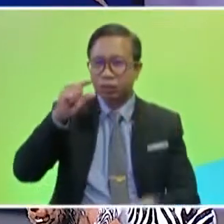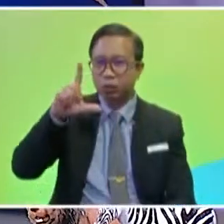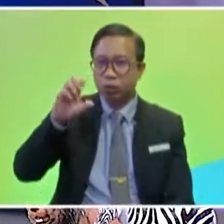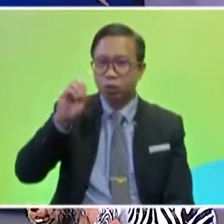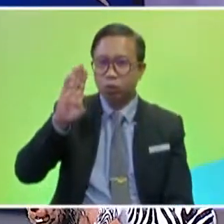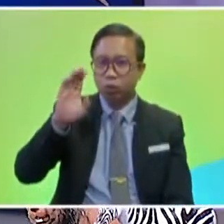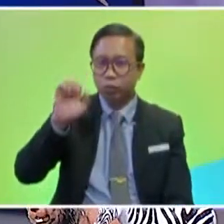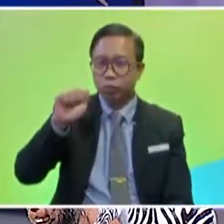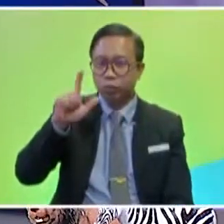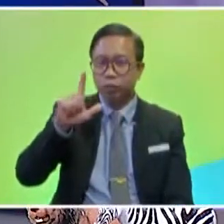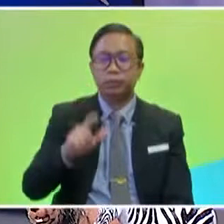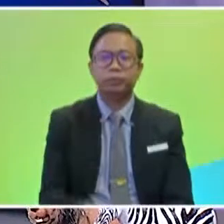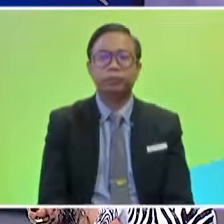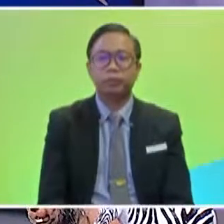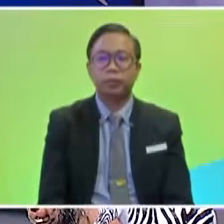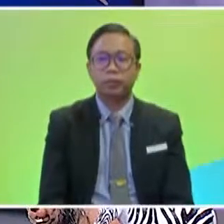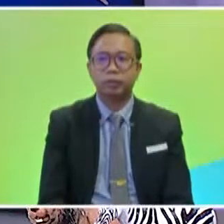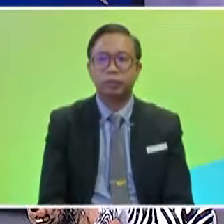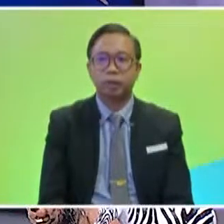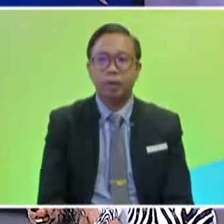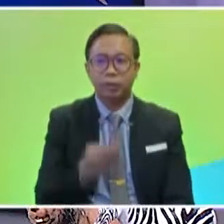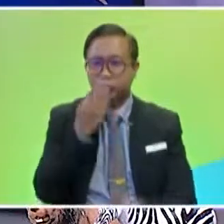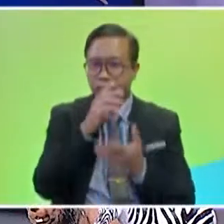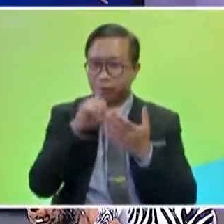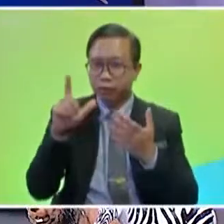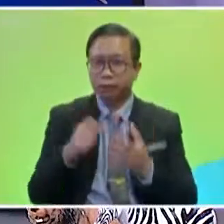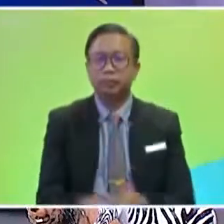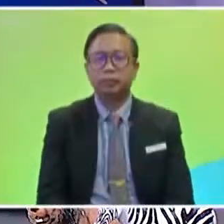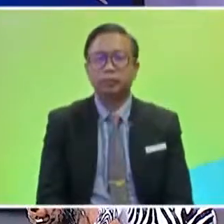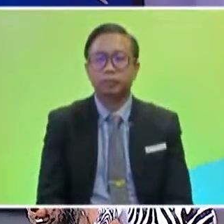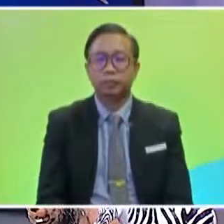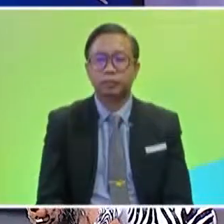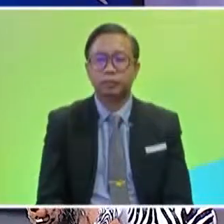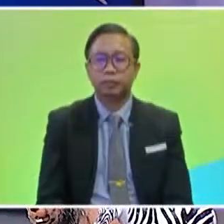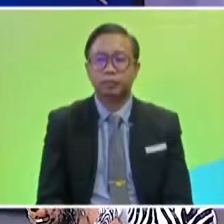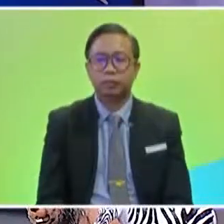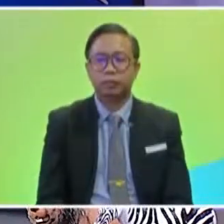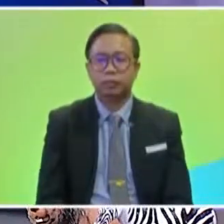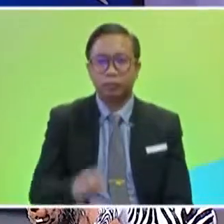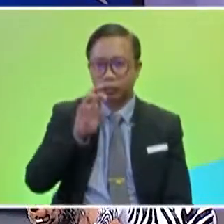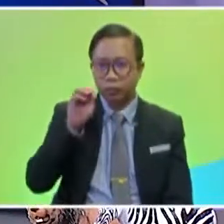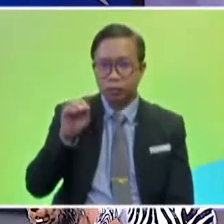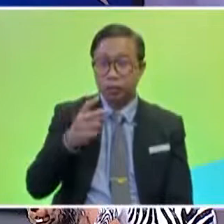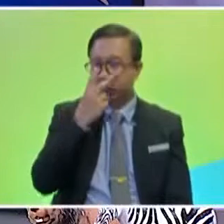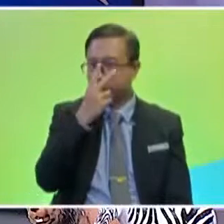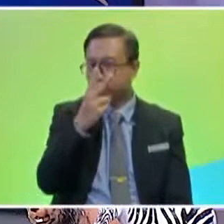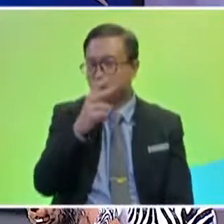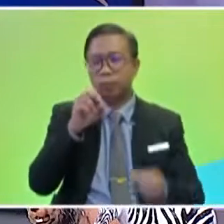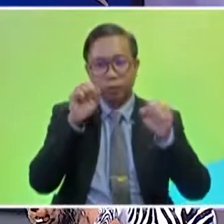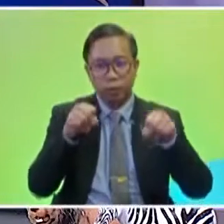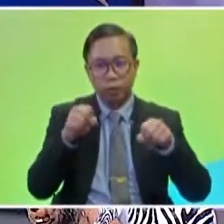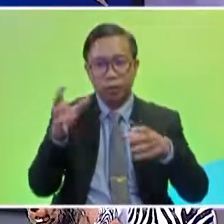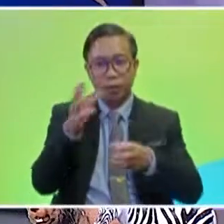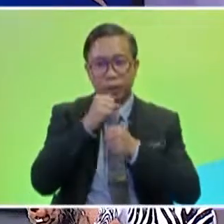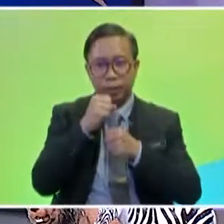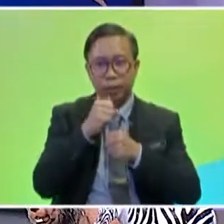toke aki baiklah aku mungkin Nah bagi murid-murid yang sedang menontonnya sego berita kita